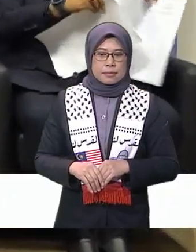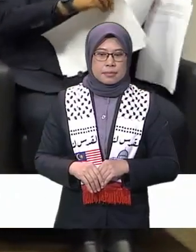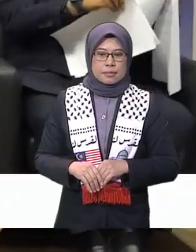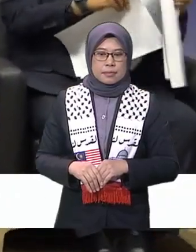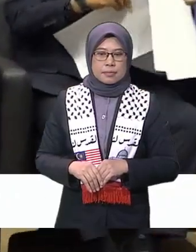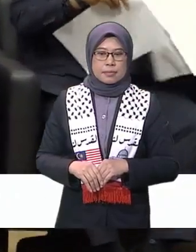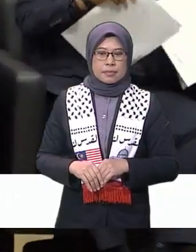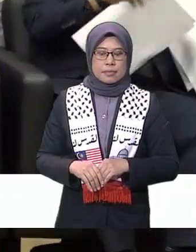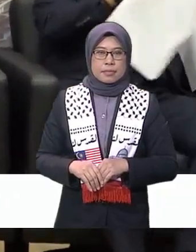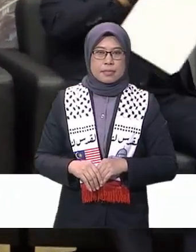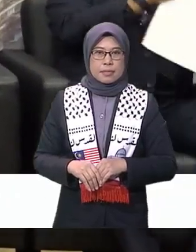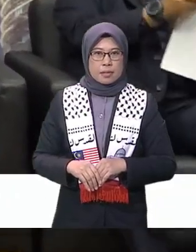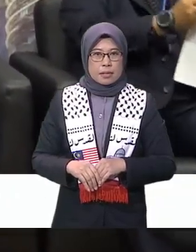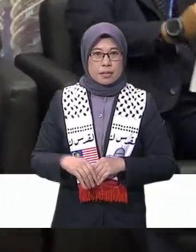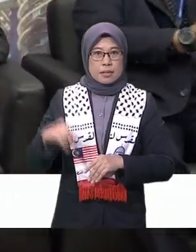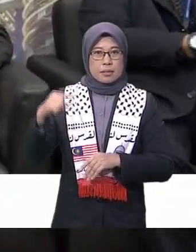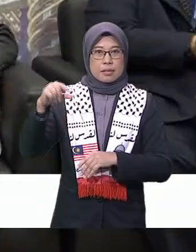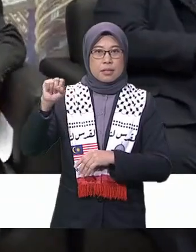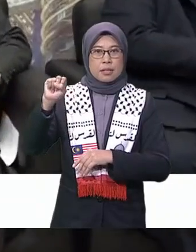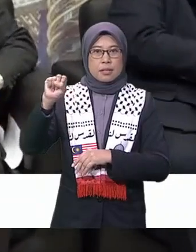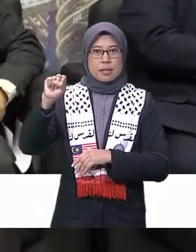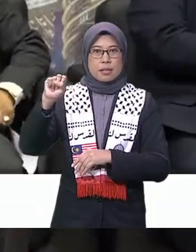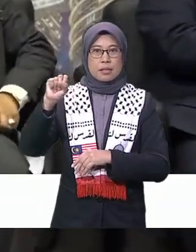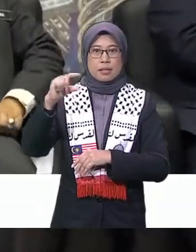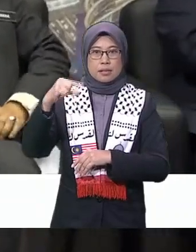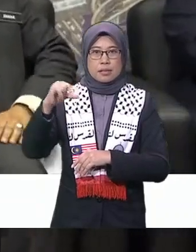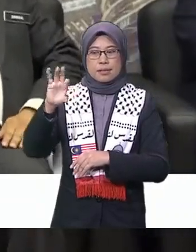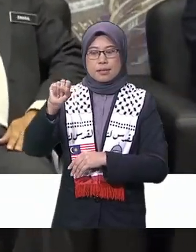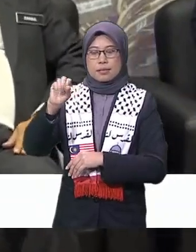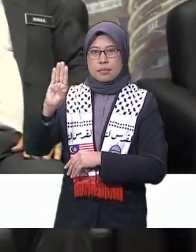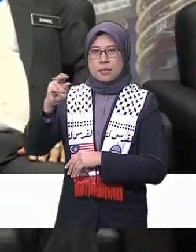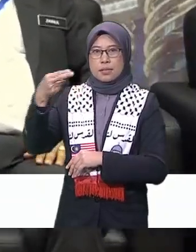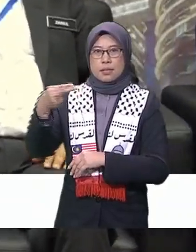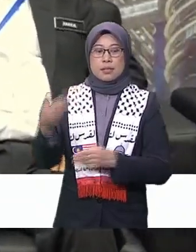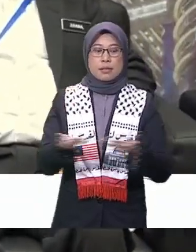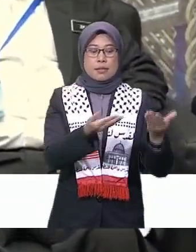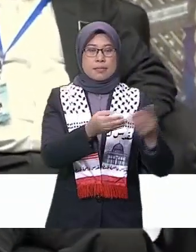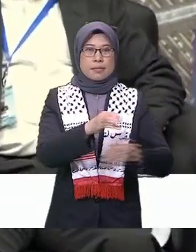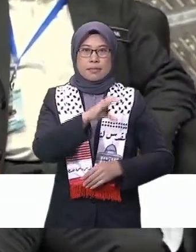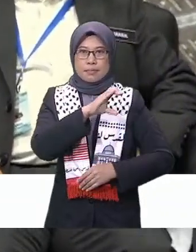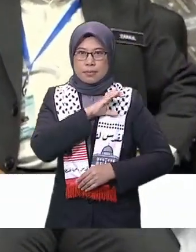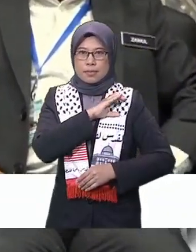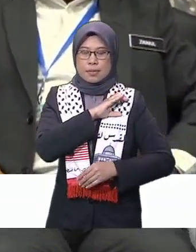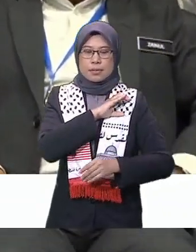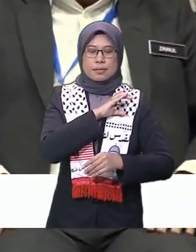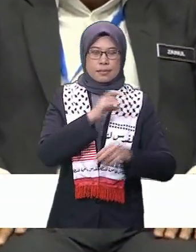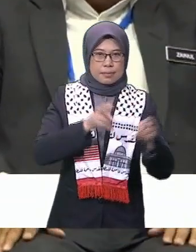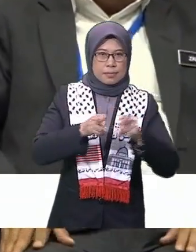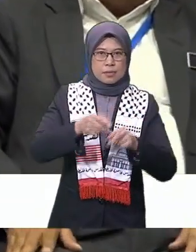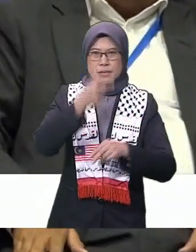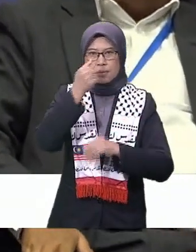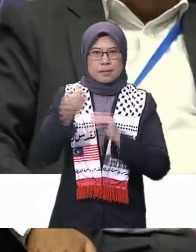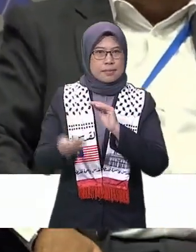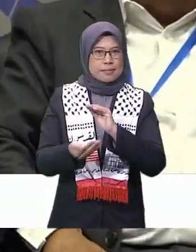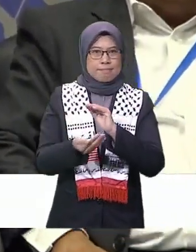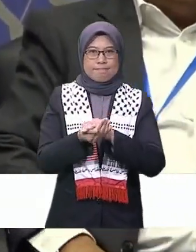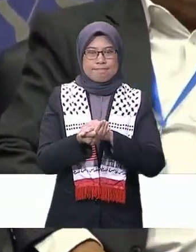Yang ini kita serahkan pada pihak polis kerana saya tak nampak isu rasuah di sini. Jadi pihak